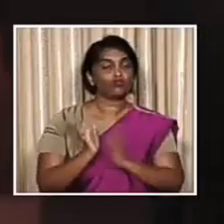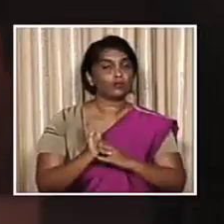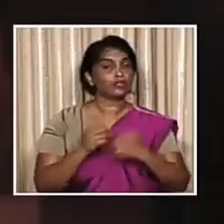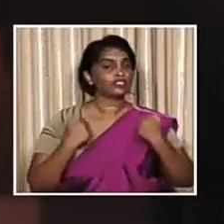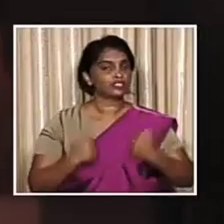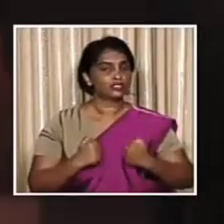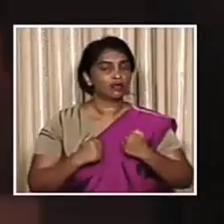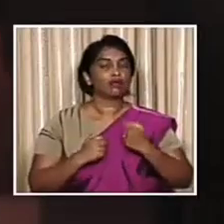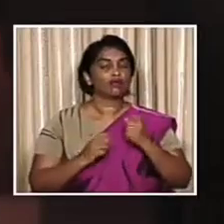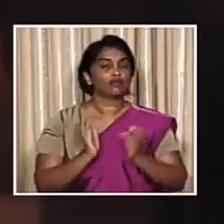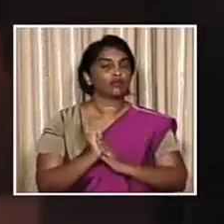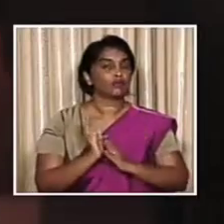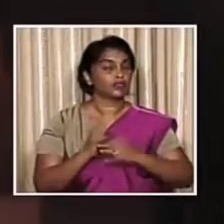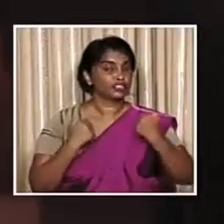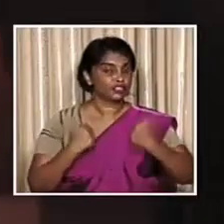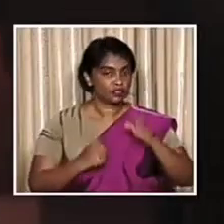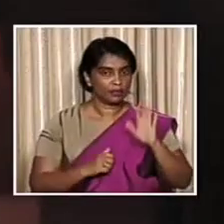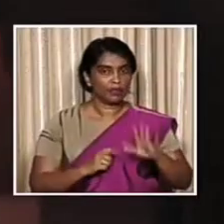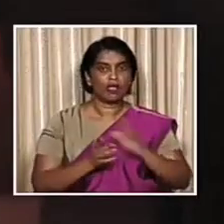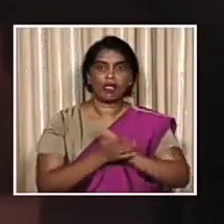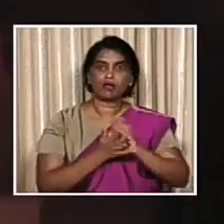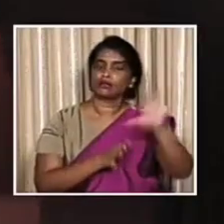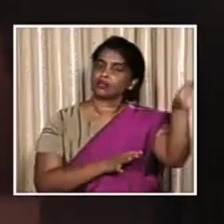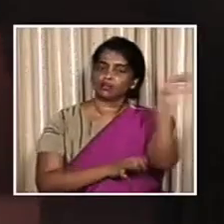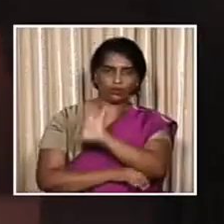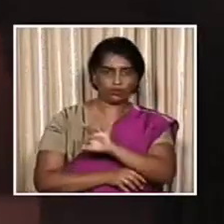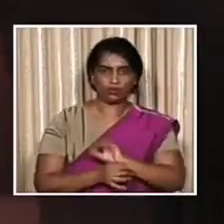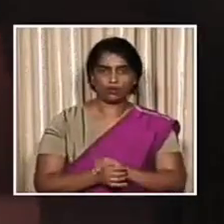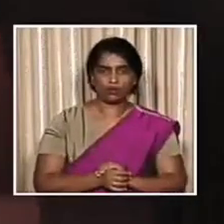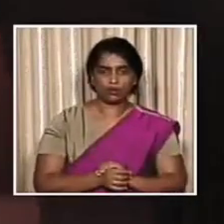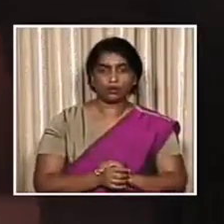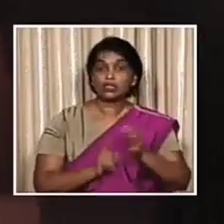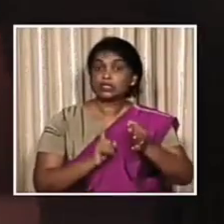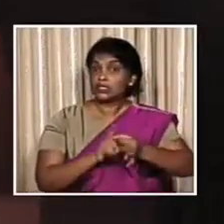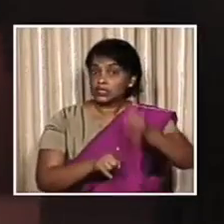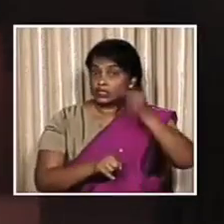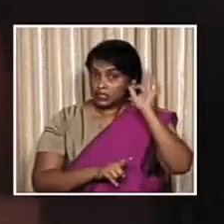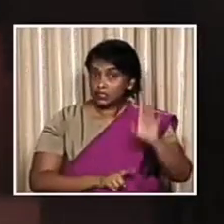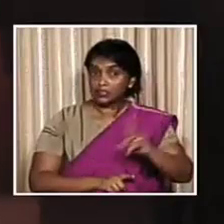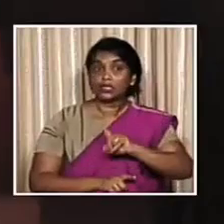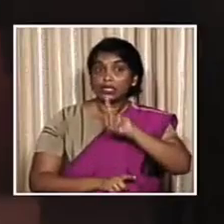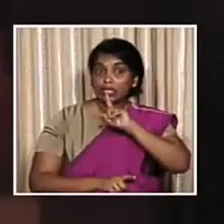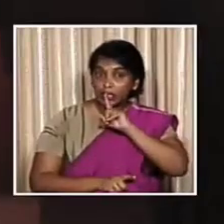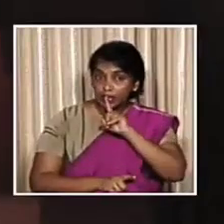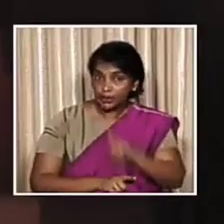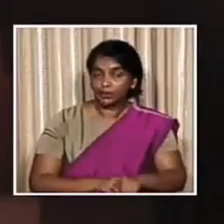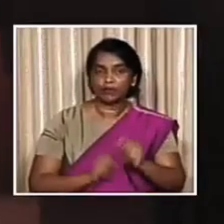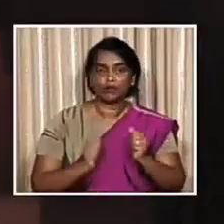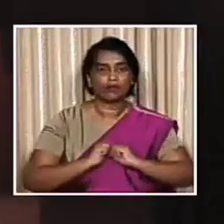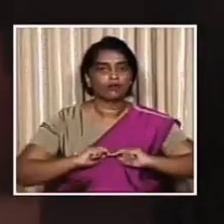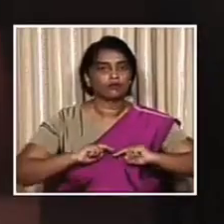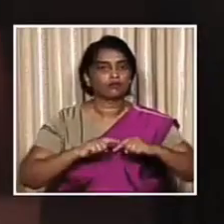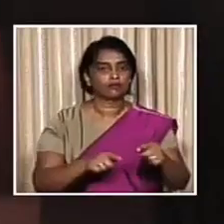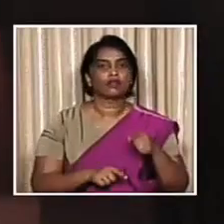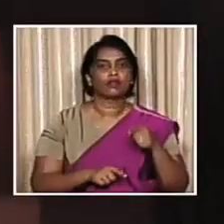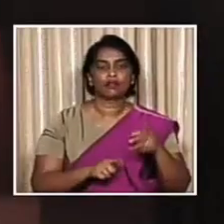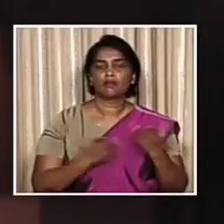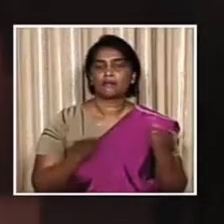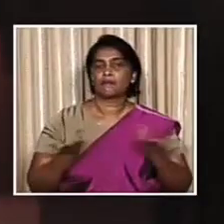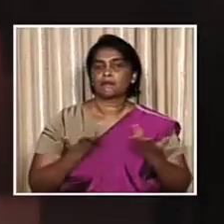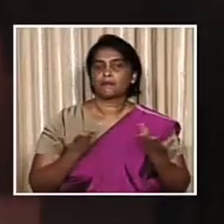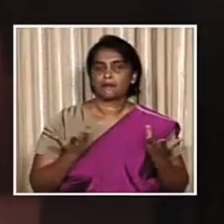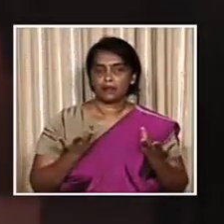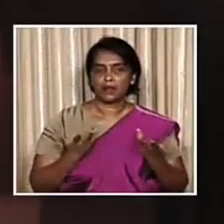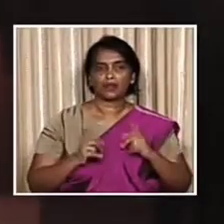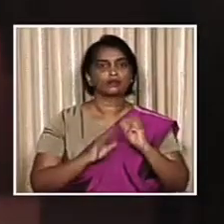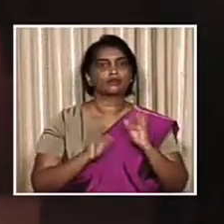தெரிவுக்குழு புறக்கணித்துள்ளதுடன் இதுவரை குறித்த நியமனம் மேற்கொள்ளப்படவில்லை. அதிபரின் பணிப்புரையை கூட புறக்கணித்து தற்காலிக